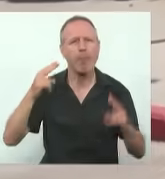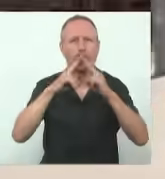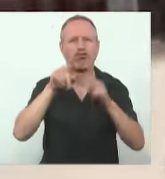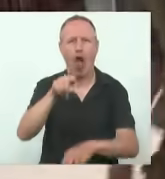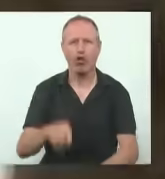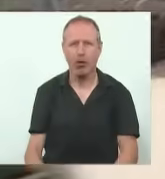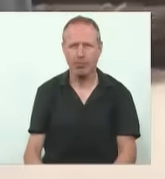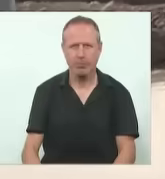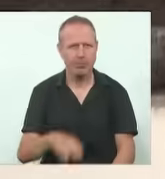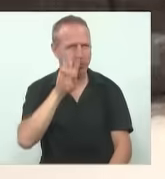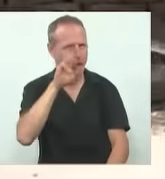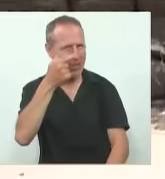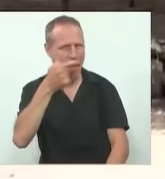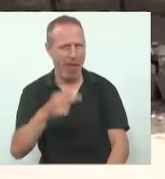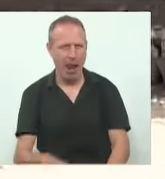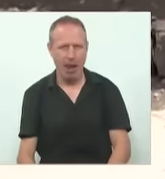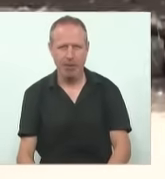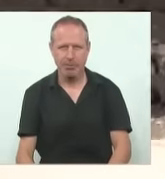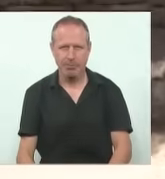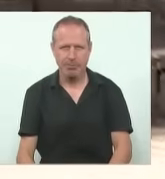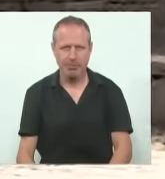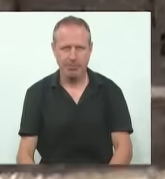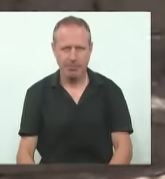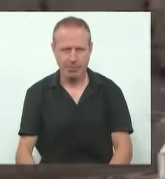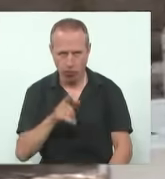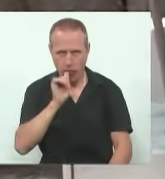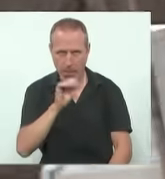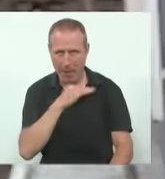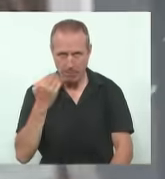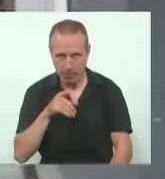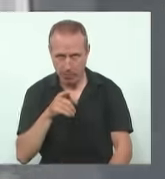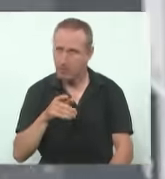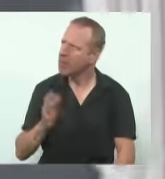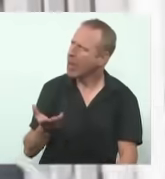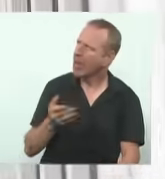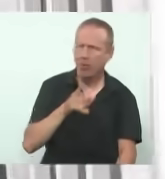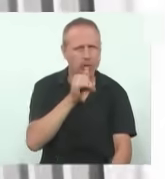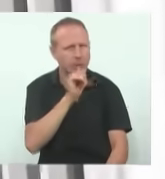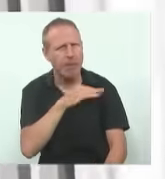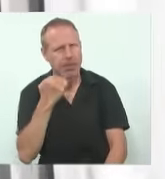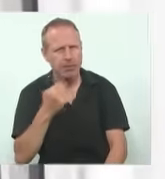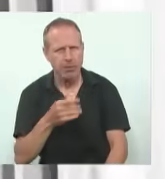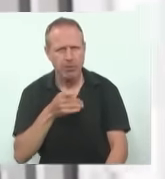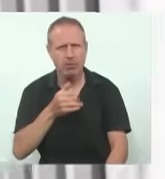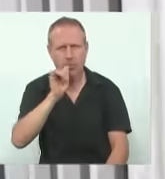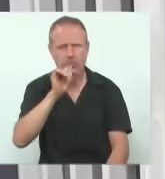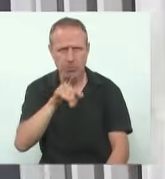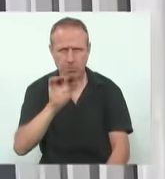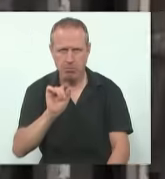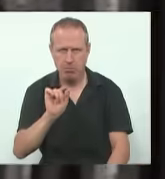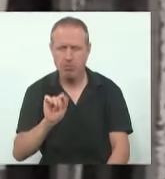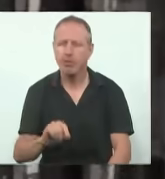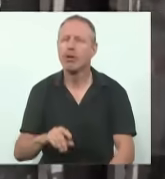עם ג' הכל איפה? שותה מספיק? שותה מספיק? כל השלוקר מלא? שעת צהריים